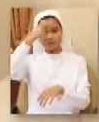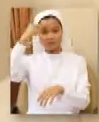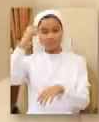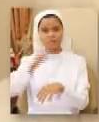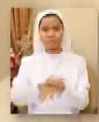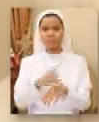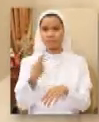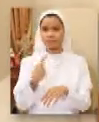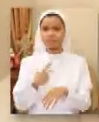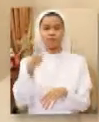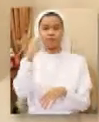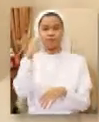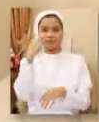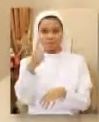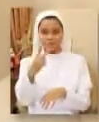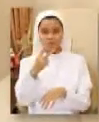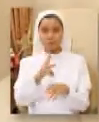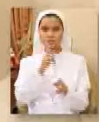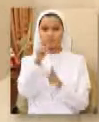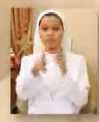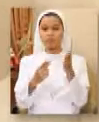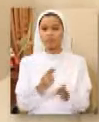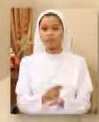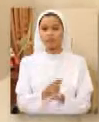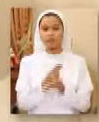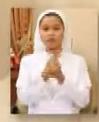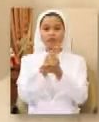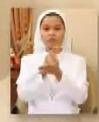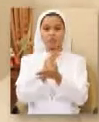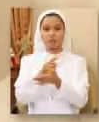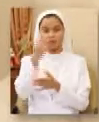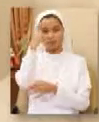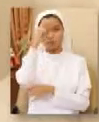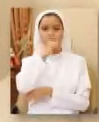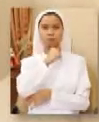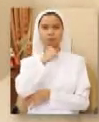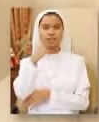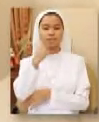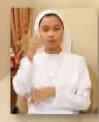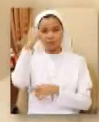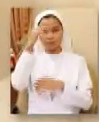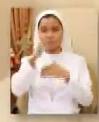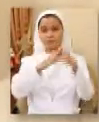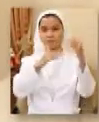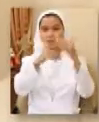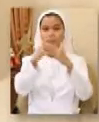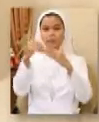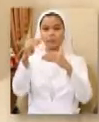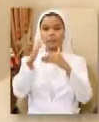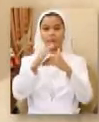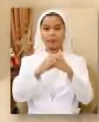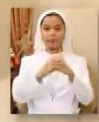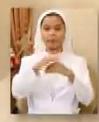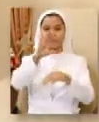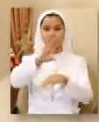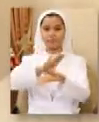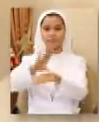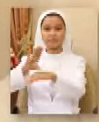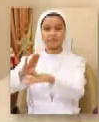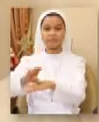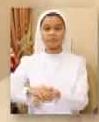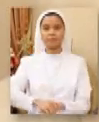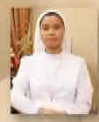ang pagtabang okay, nila ha, sa padi para makustrat at ma-renovate ang iyang simbahan.